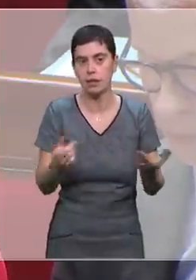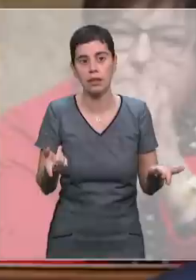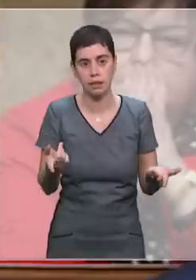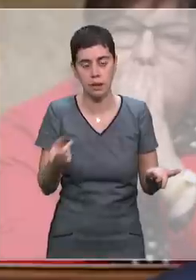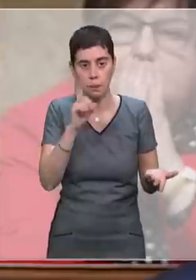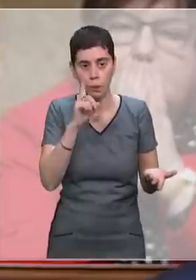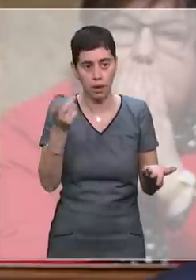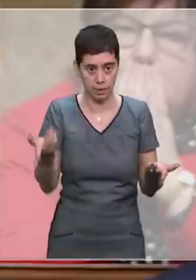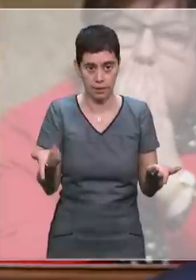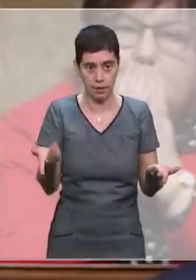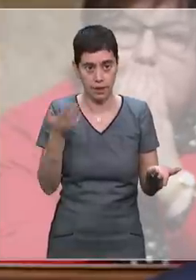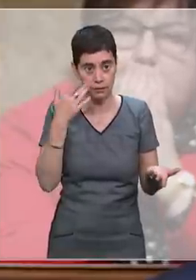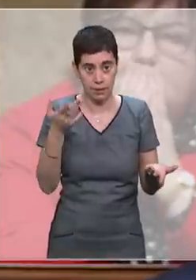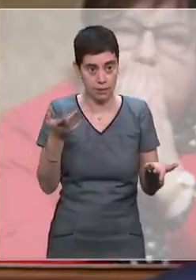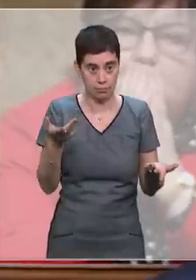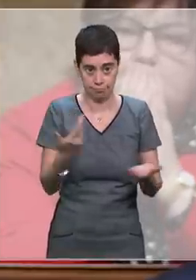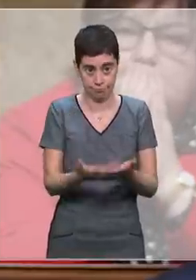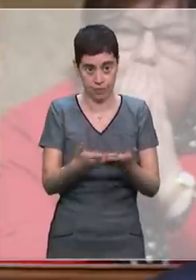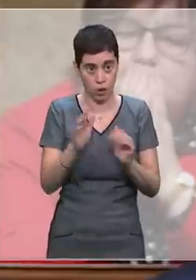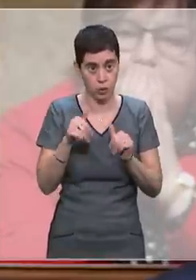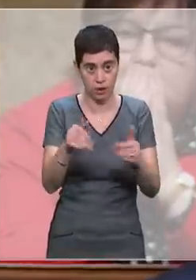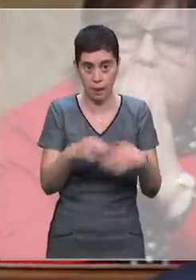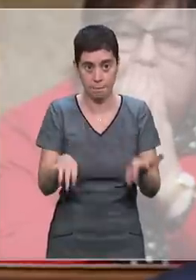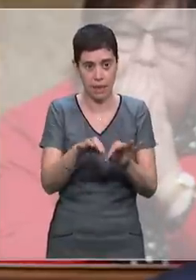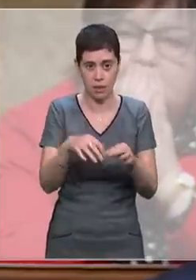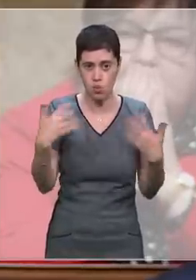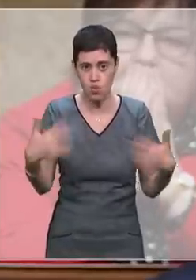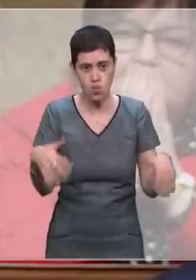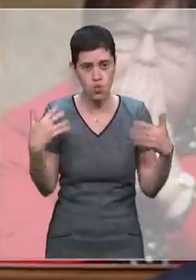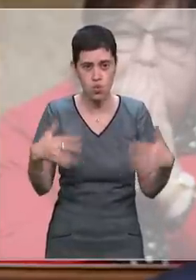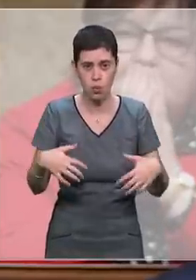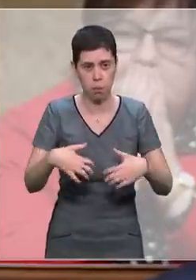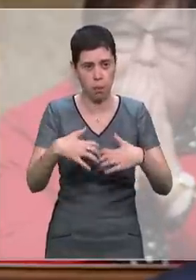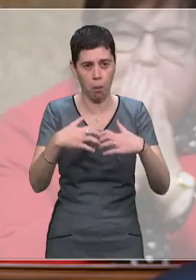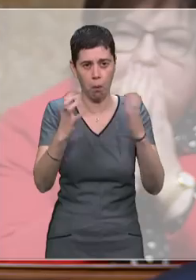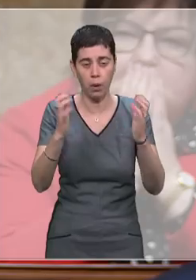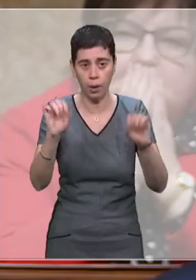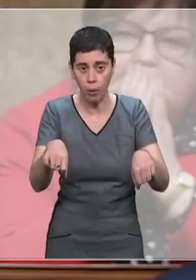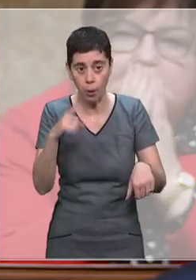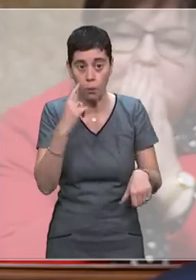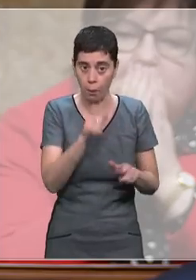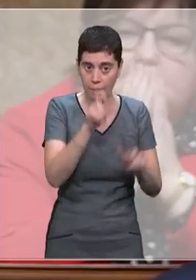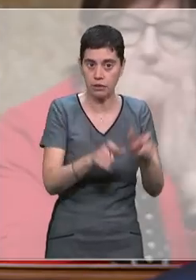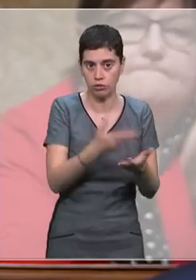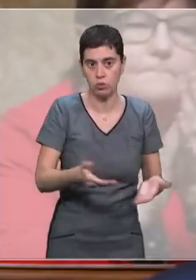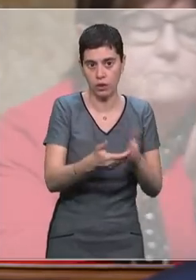notre pays ne se déchire encore plus. Il est temps d'agir, enfin, pour les Français les plus